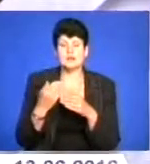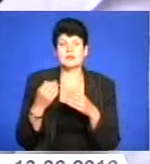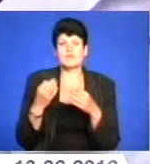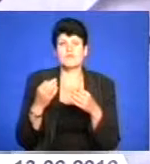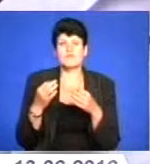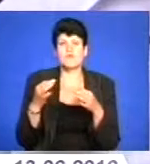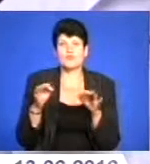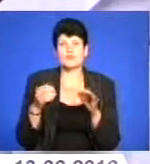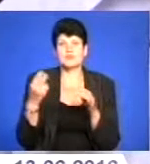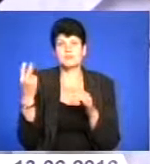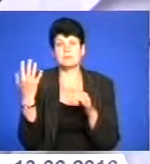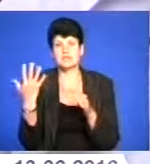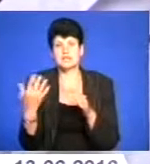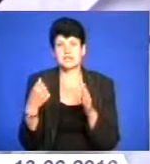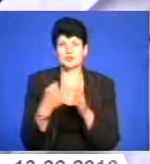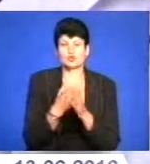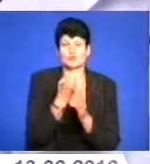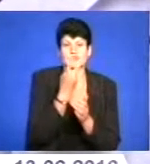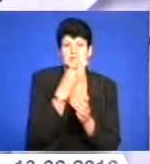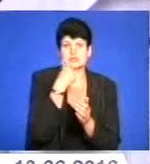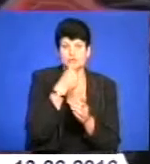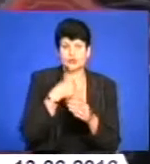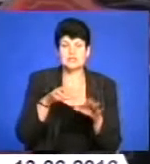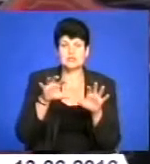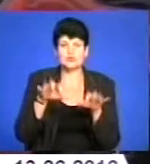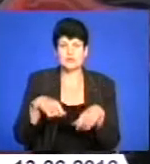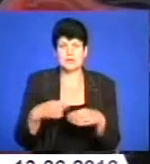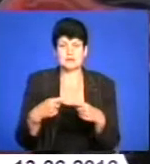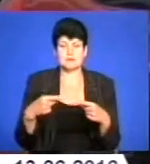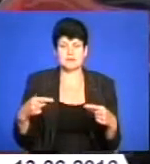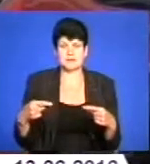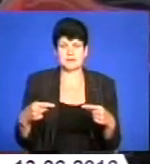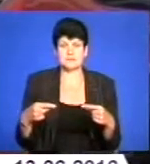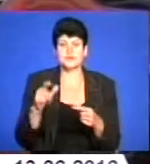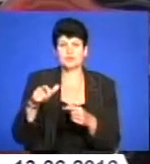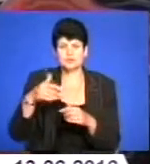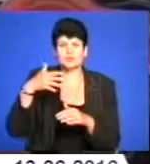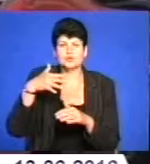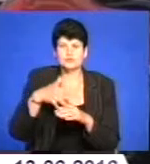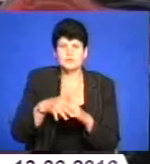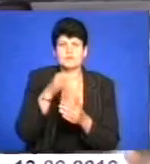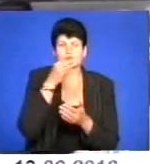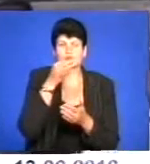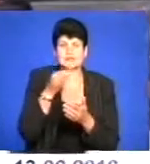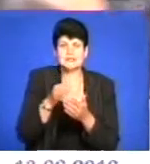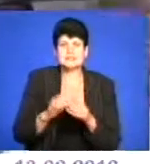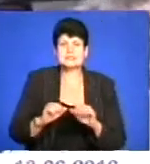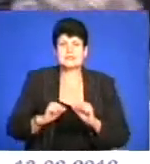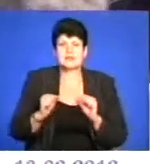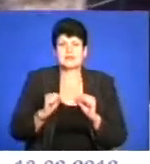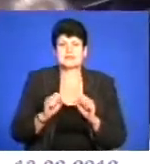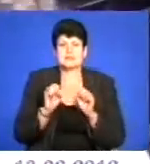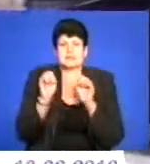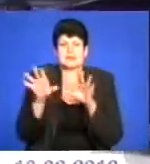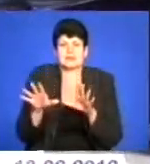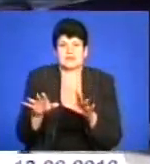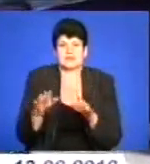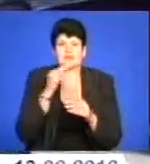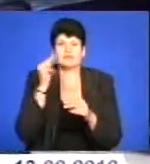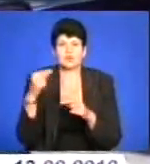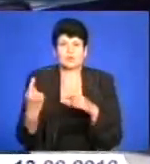ще місце його перебування не встановлено. Відповідальність за вчинене передбачено частиною 4 статті 190,